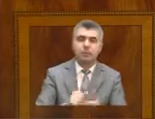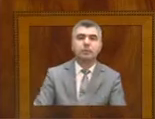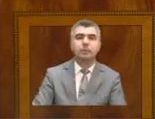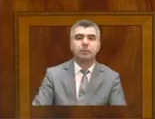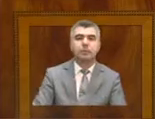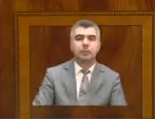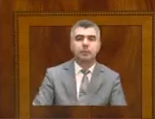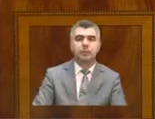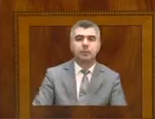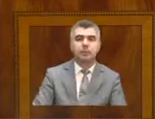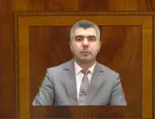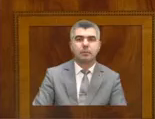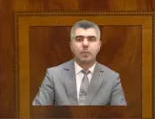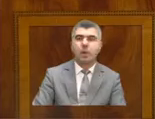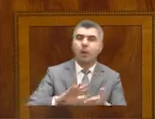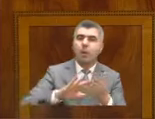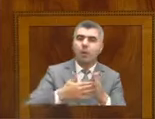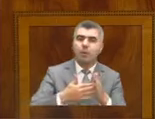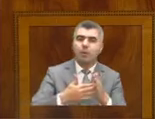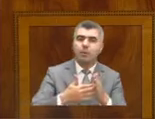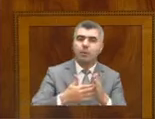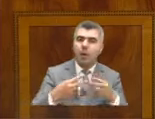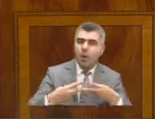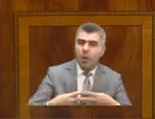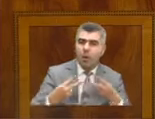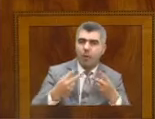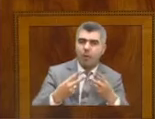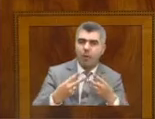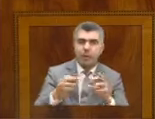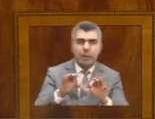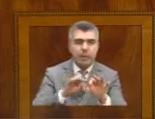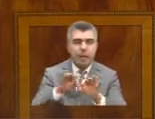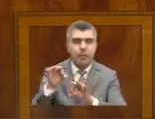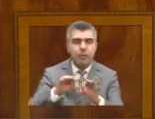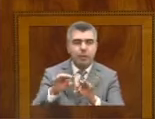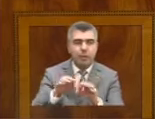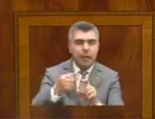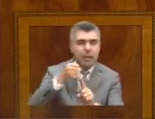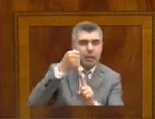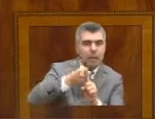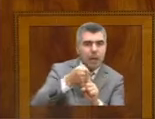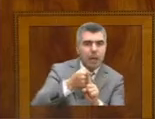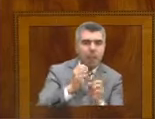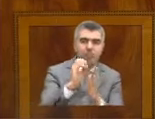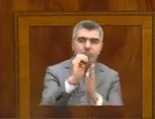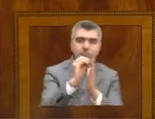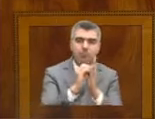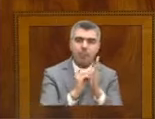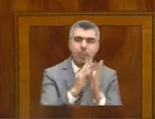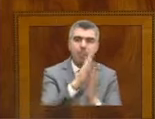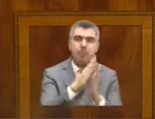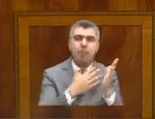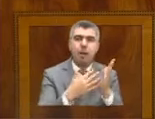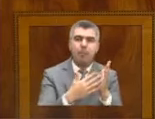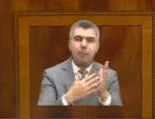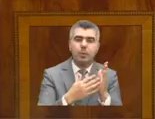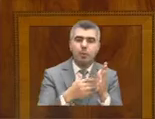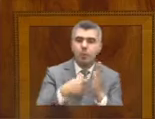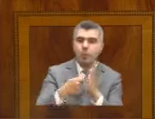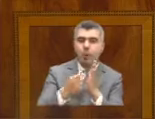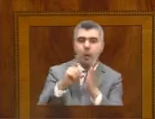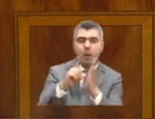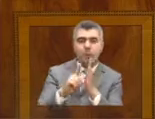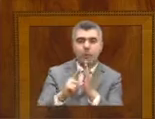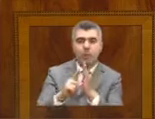السيدات والسادة، من خلال تنزيل مختلف الأوراش والاستراتيجيات والإصلاحات المبرمجة في إطار مشروع قانون المالية